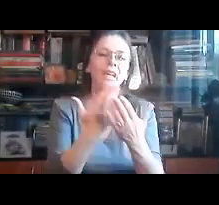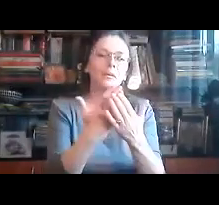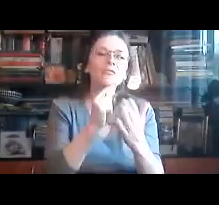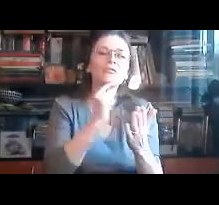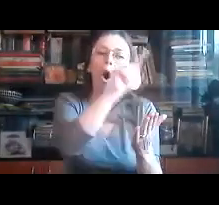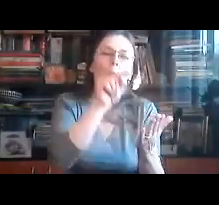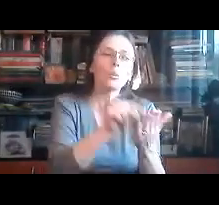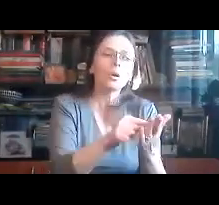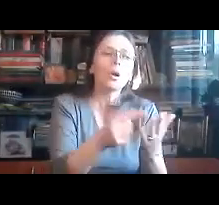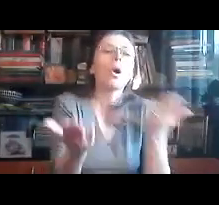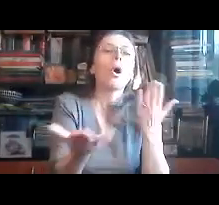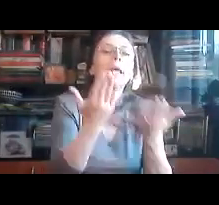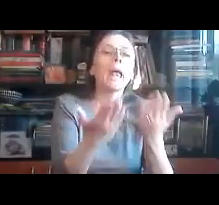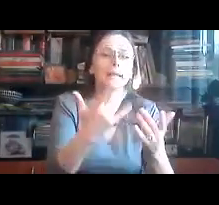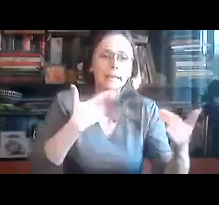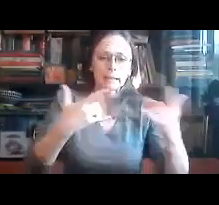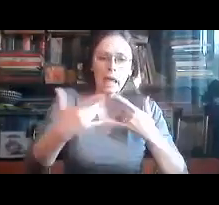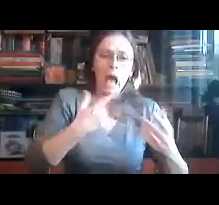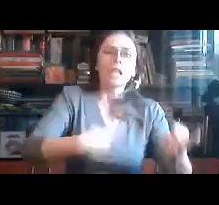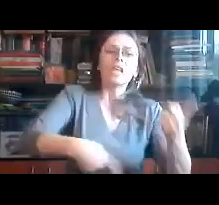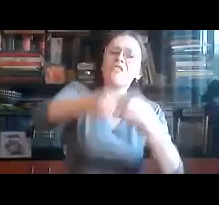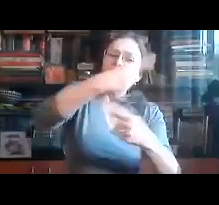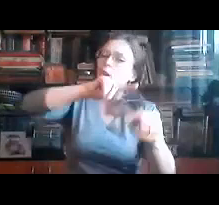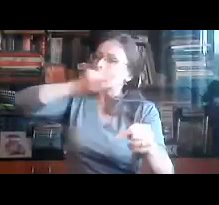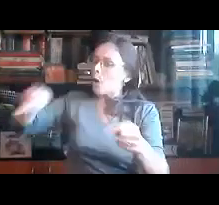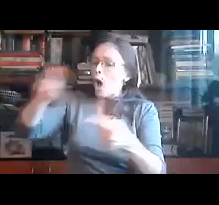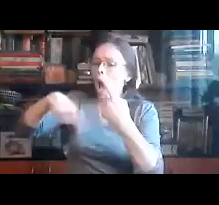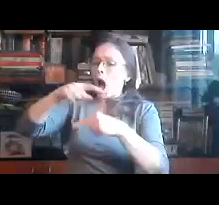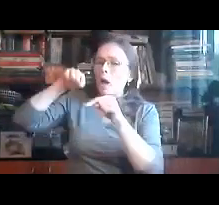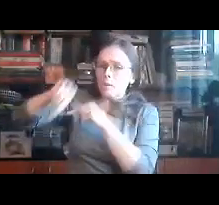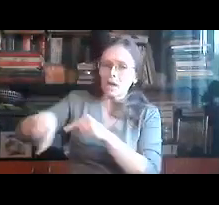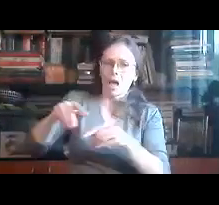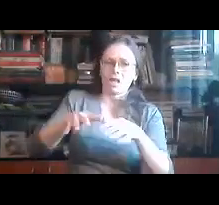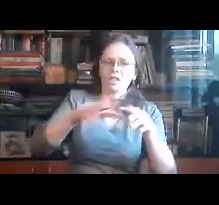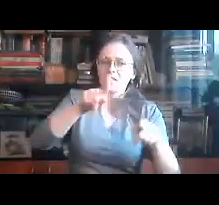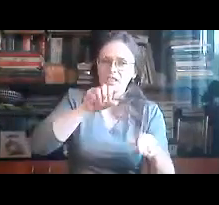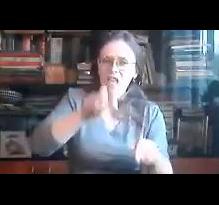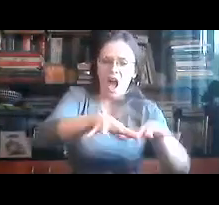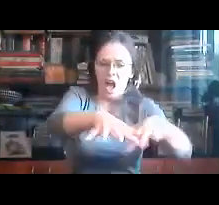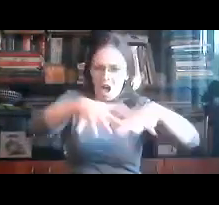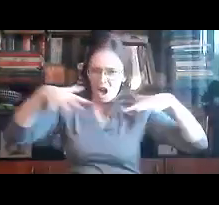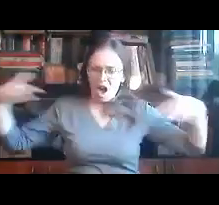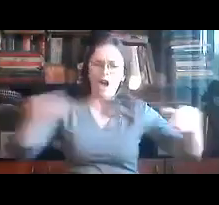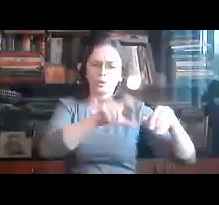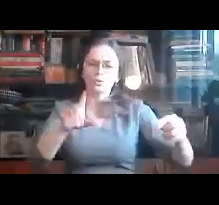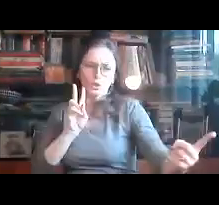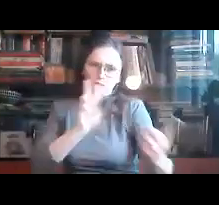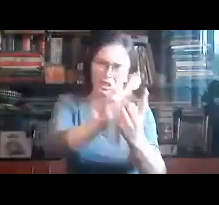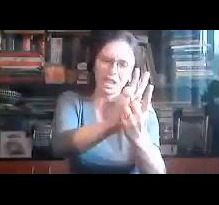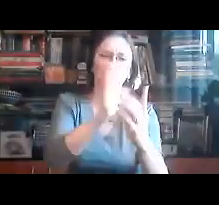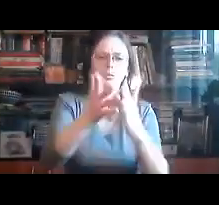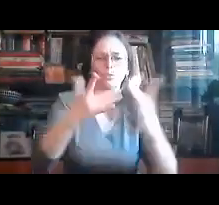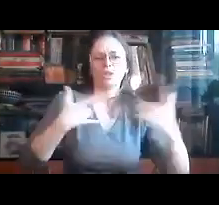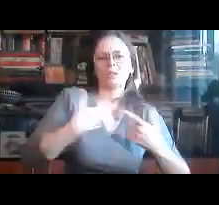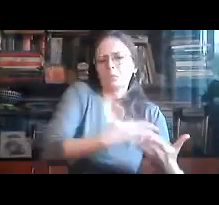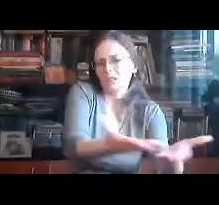зал, да, да. А внедрение каких-то инструментов, ну, чего-то нового. Не знаю, для меня